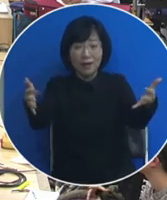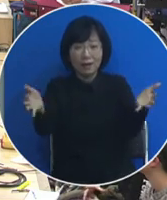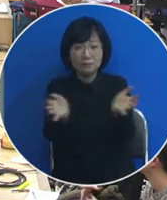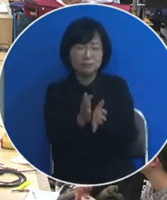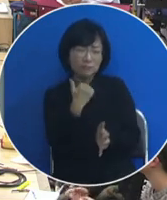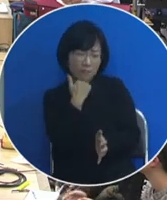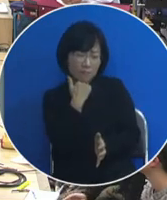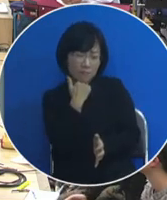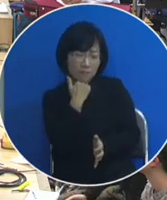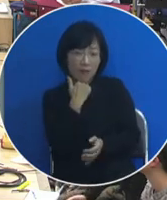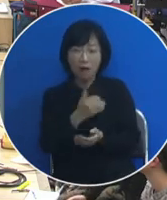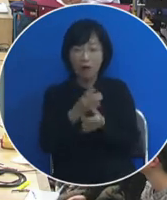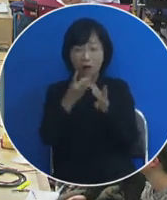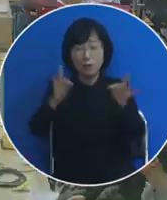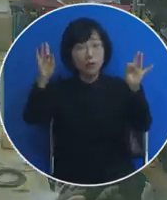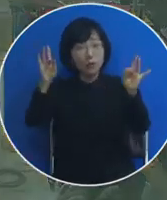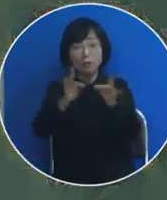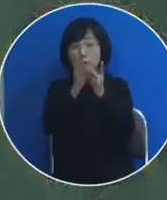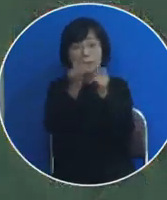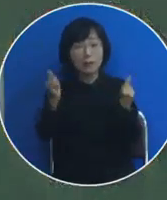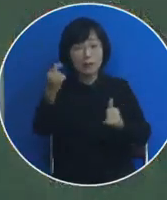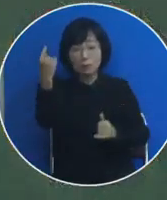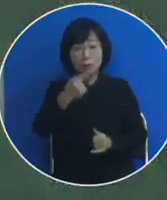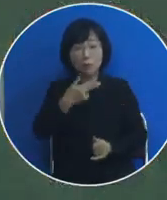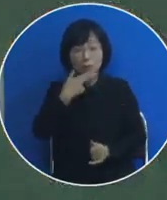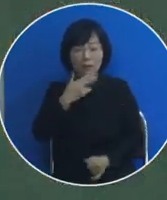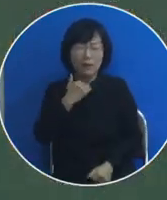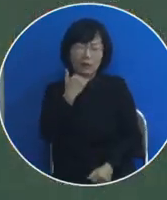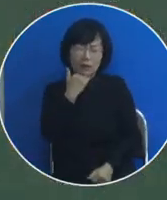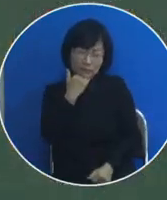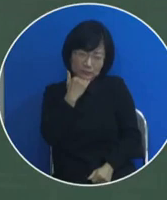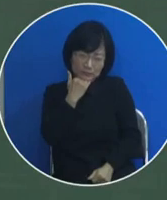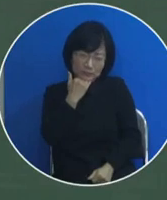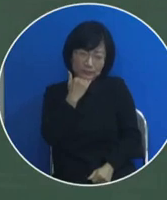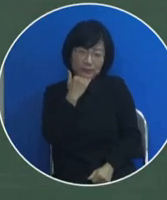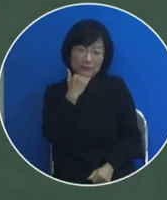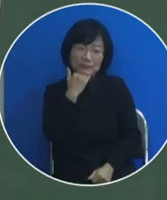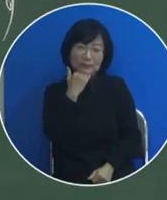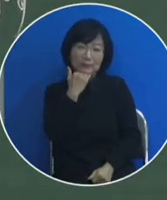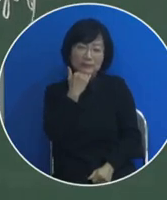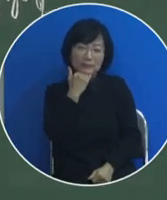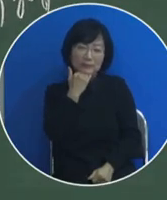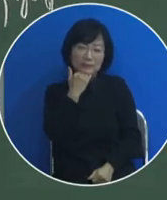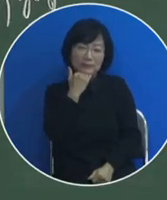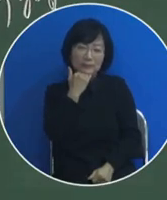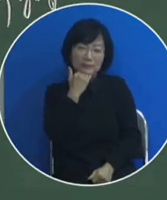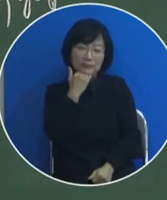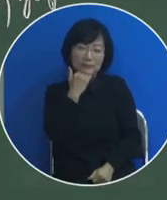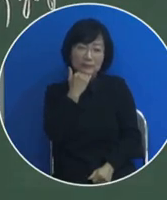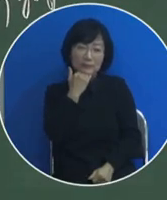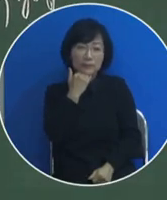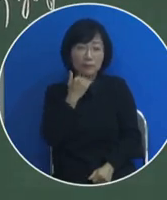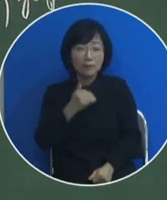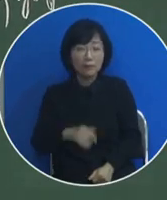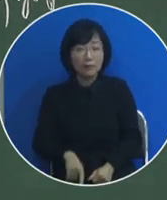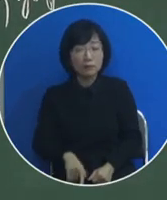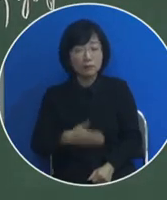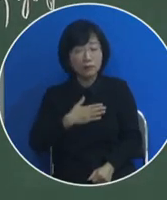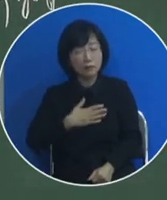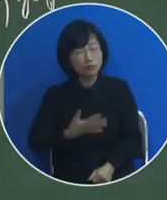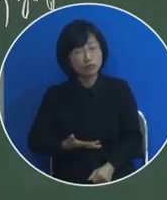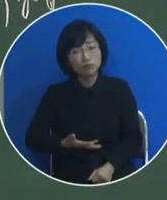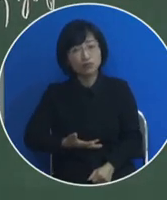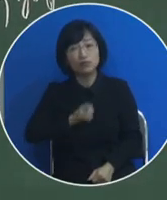하면 막 쉬게 뭐 기다리잖아요. All the choir members were waiting for him, looking at their watches, wondering what happened. 그 뒤에 우리 다 우리 충격 먹어버려. But afterwards we were all